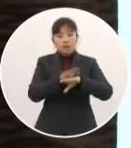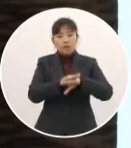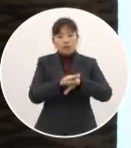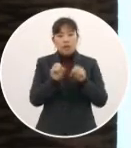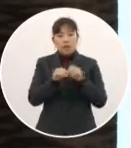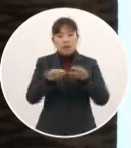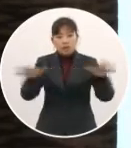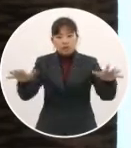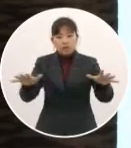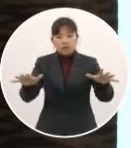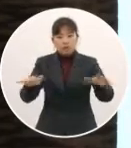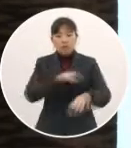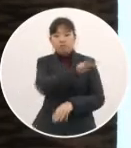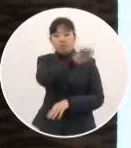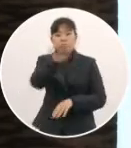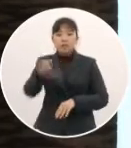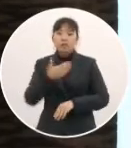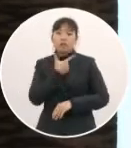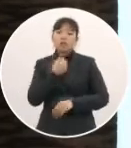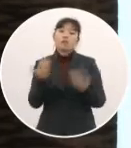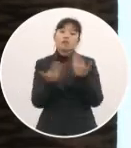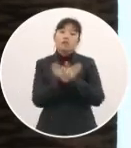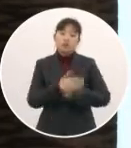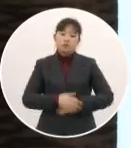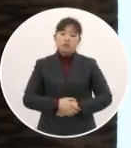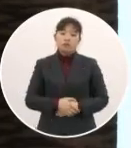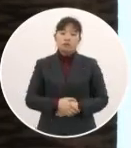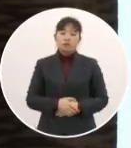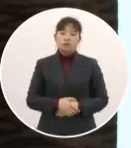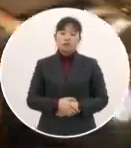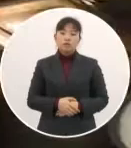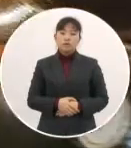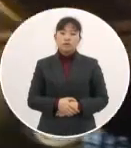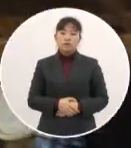れば、みんなもっとハッピーになれるというふうには思います。